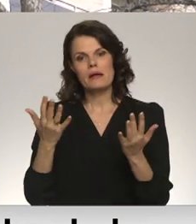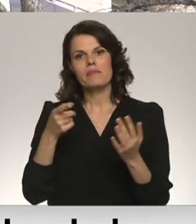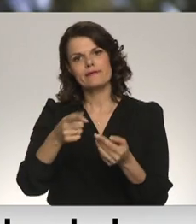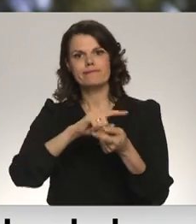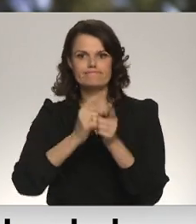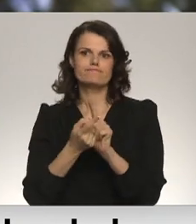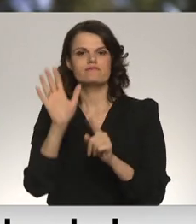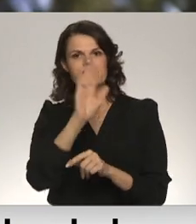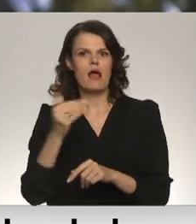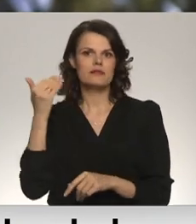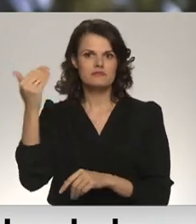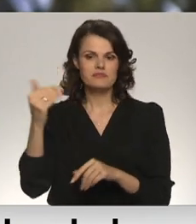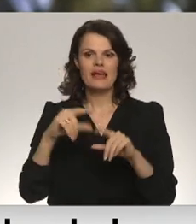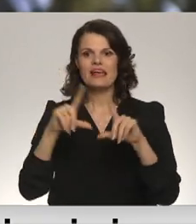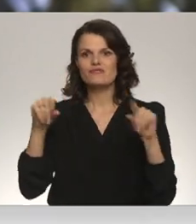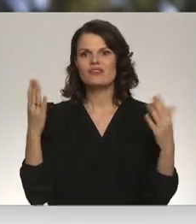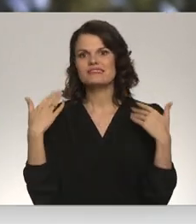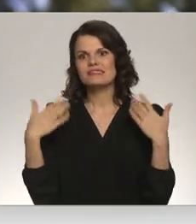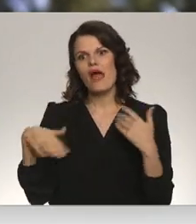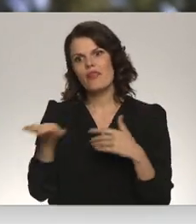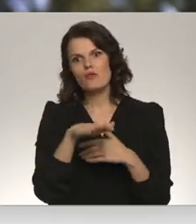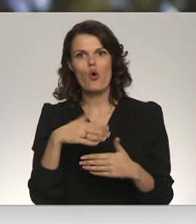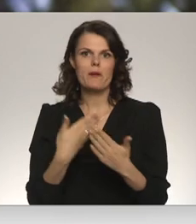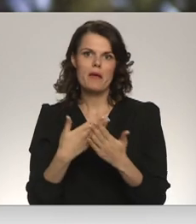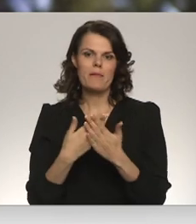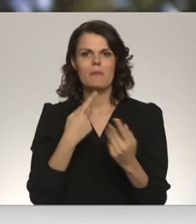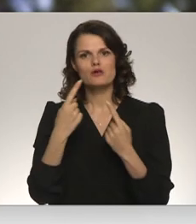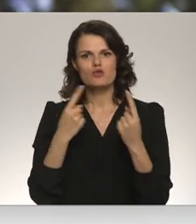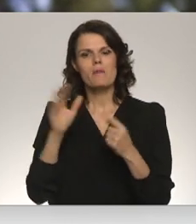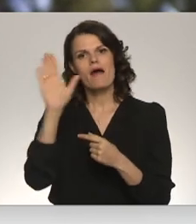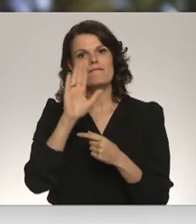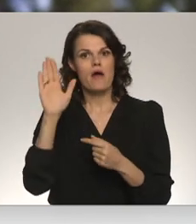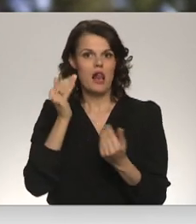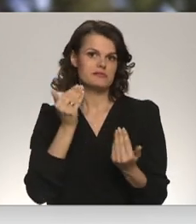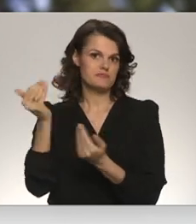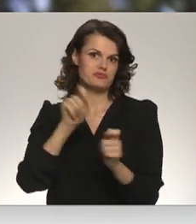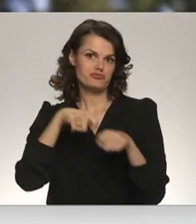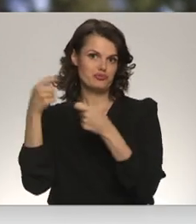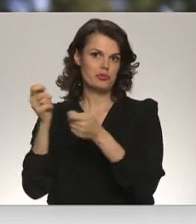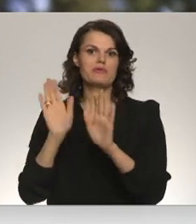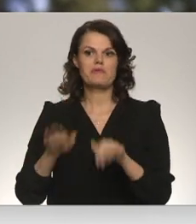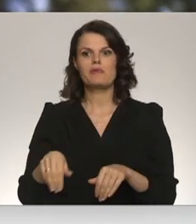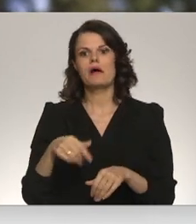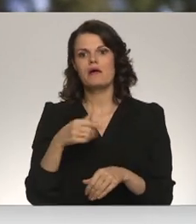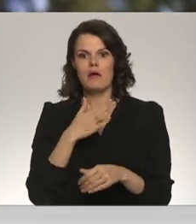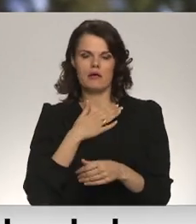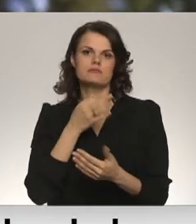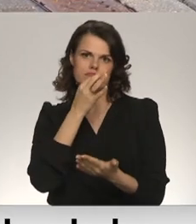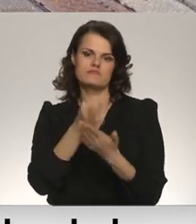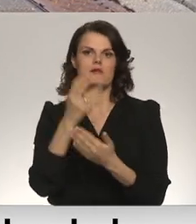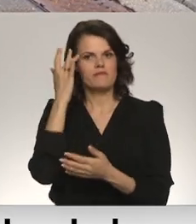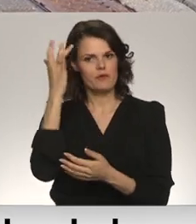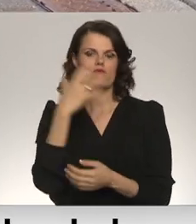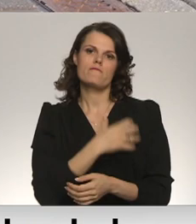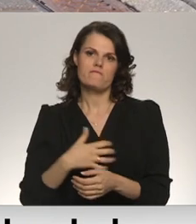Šī institūcija kā sanatorijas, kas var, pēc sāk, ja mēs runājam par nacionalizēšanas jautājumu, kur esmu noteikti paudzis savu viedokli, ka